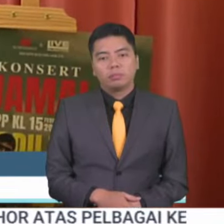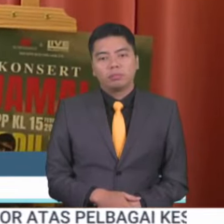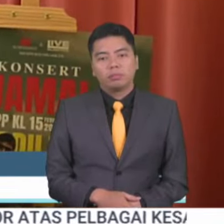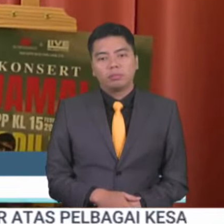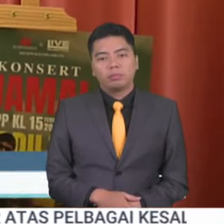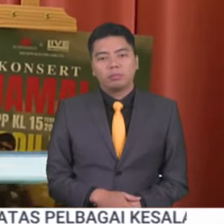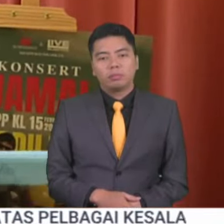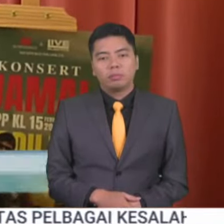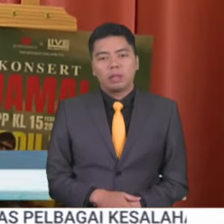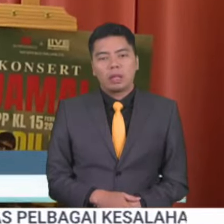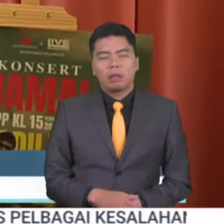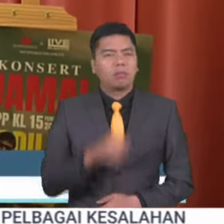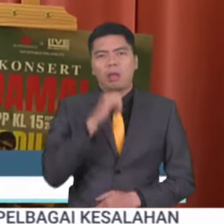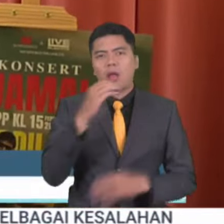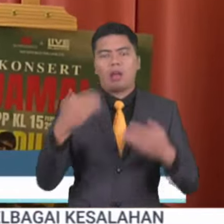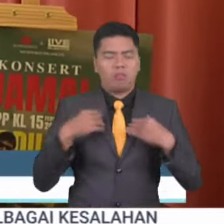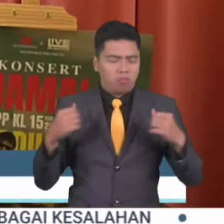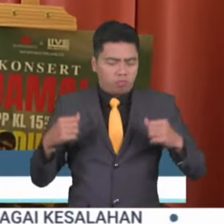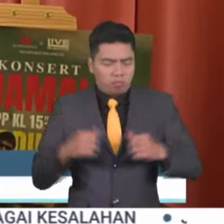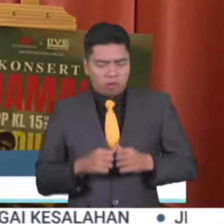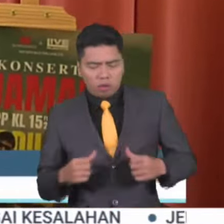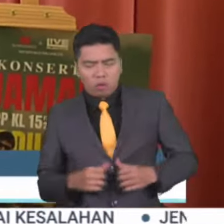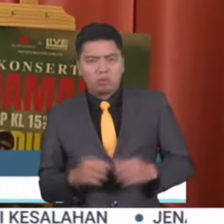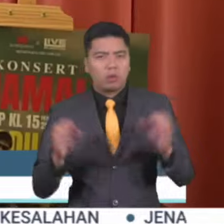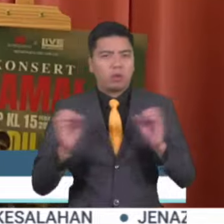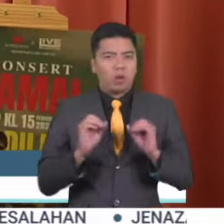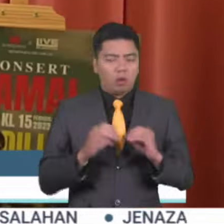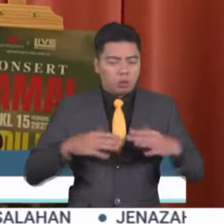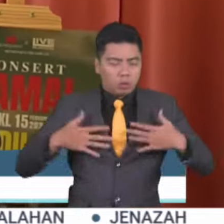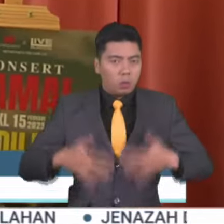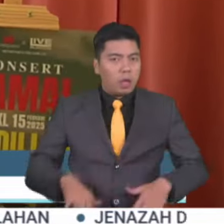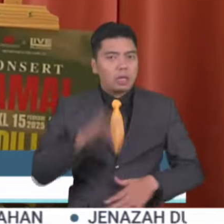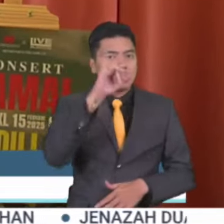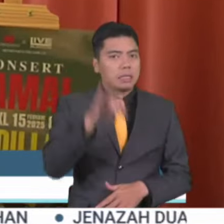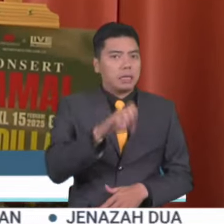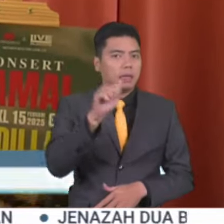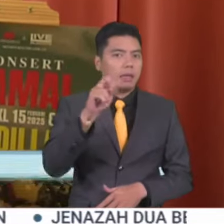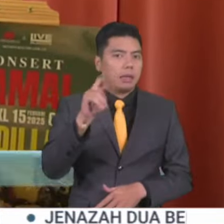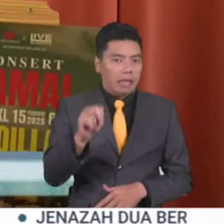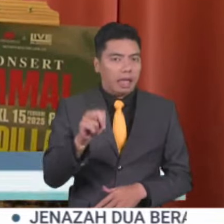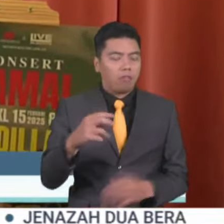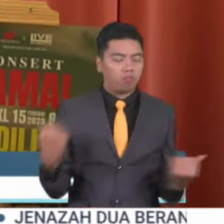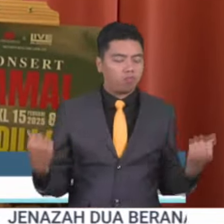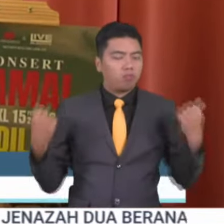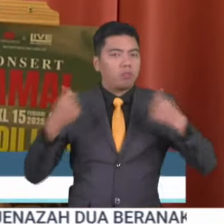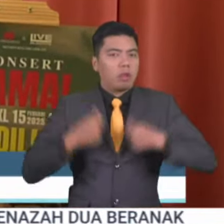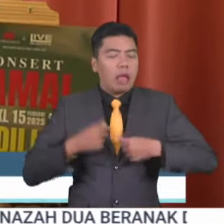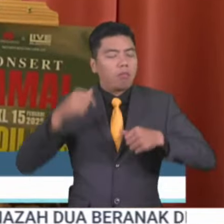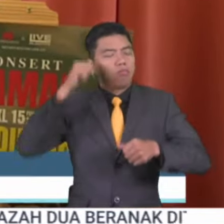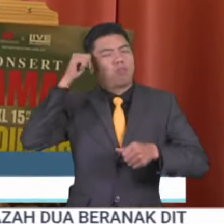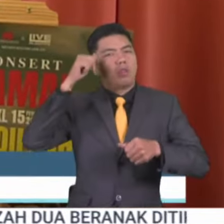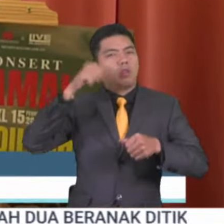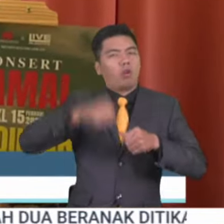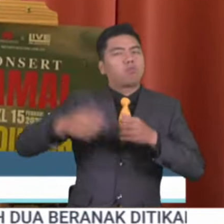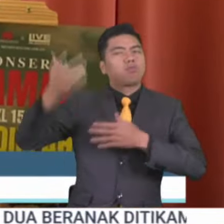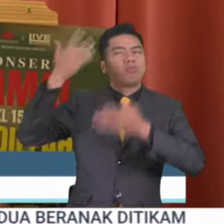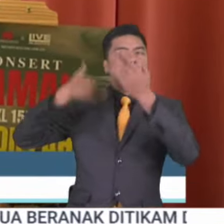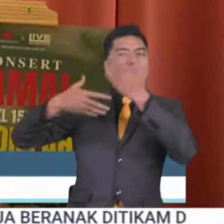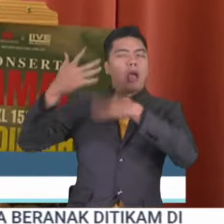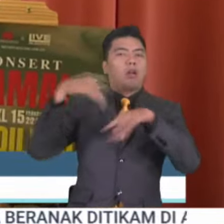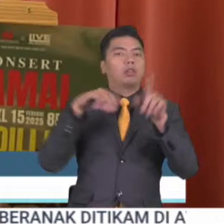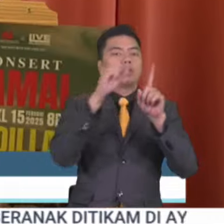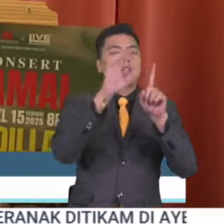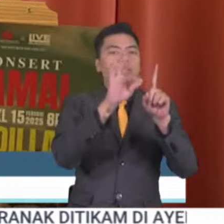Tak ada pakai suit, tak ada pakai apa, semua pakai jeans, jaket, t-shirt. Balik ke zaman 80-an